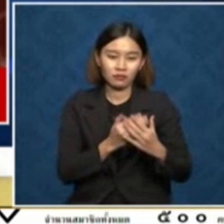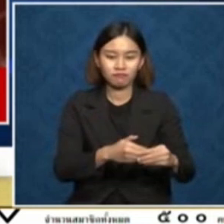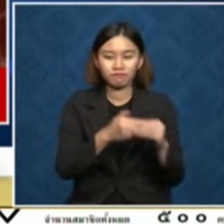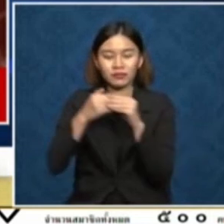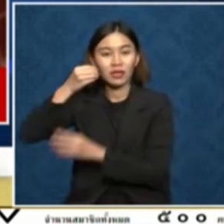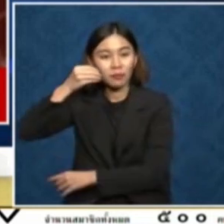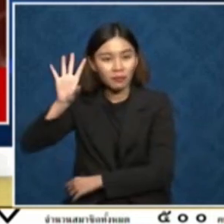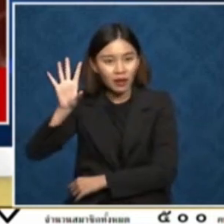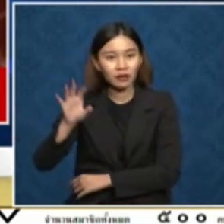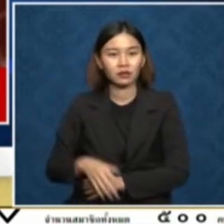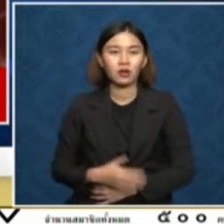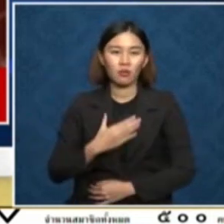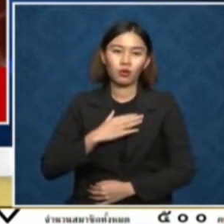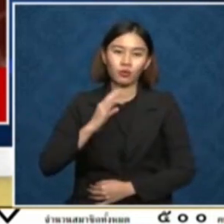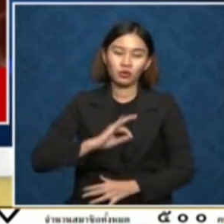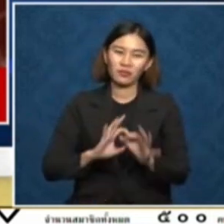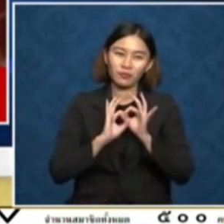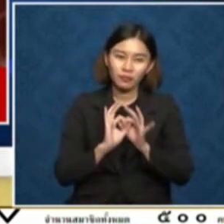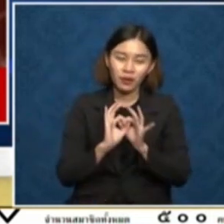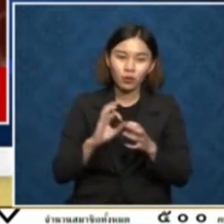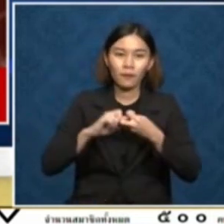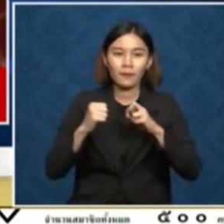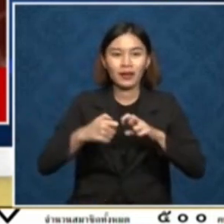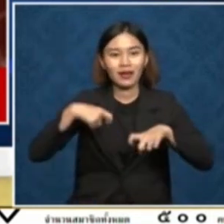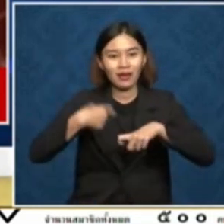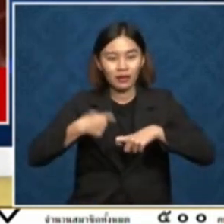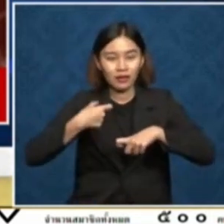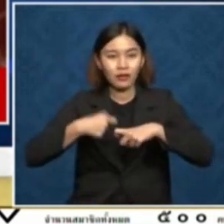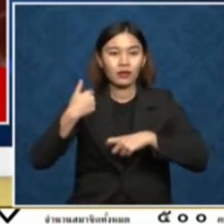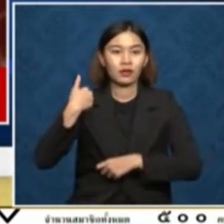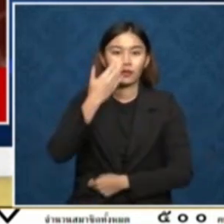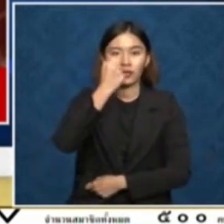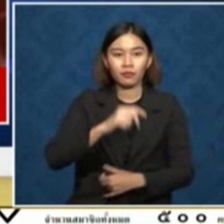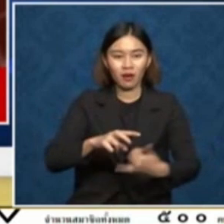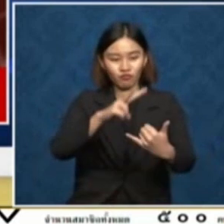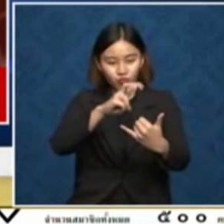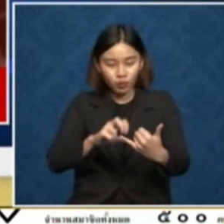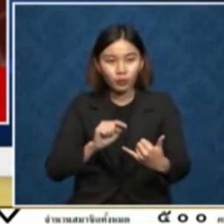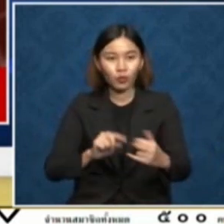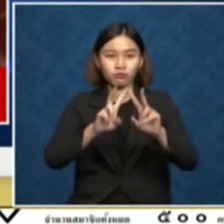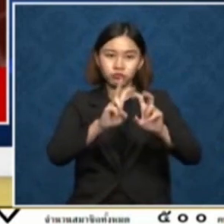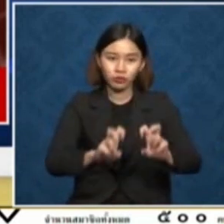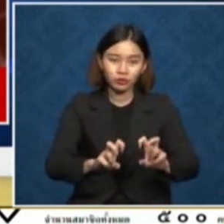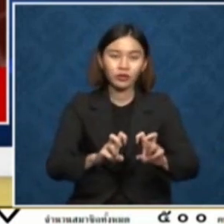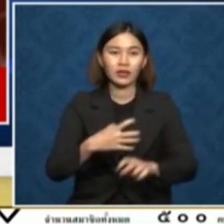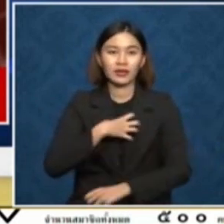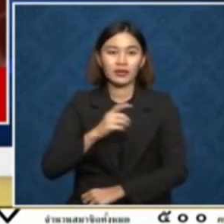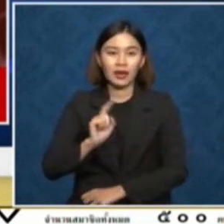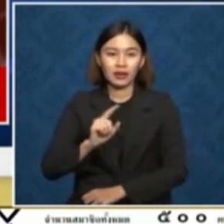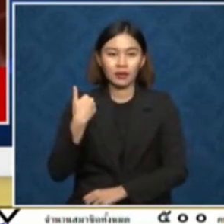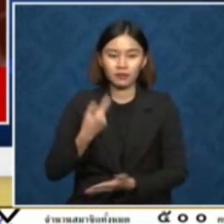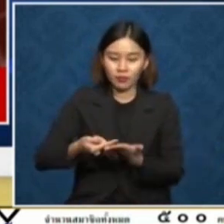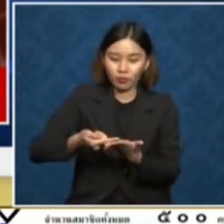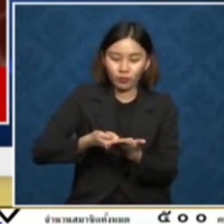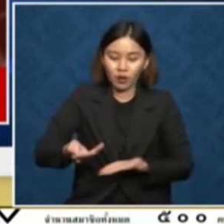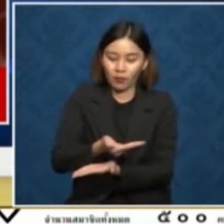ที่มีผู้เสียชีวิตเป็นจำนวนมากครับในกรณีเช่นนี้สิ่งสำคัญครับคือการพิสูจน์ทราบทางอัตลักษณ์เพื่อนำคนที่เรารักกลับ